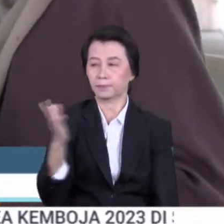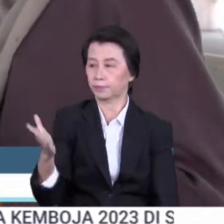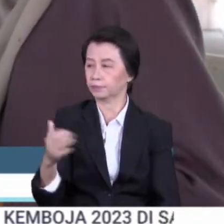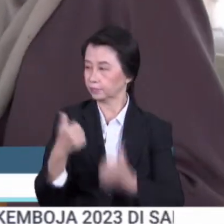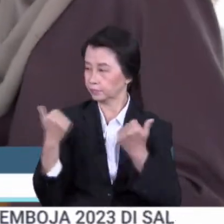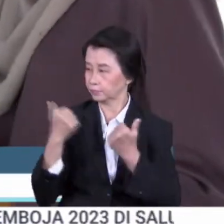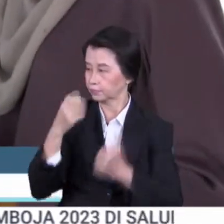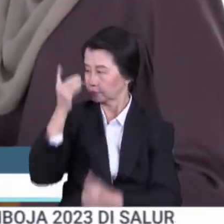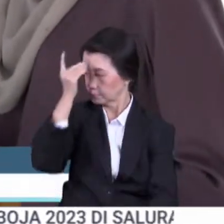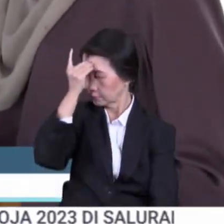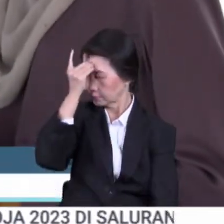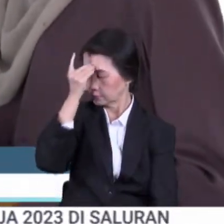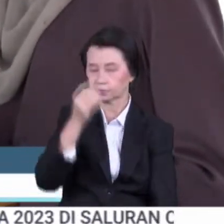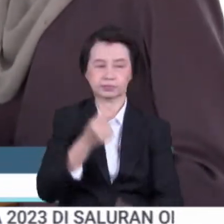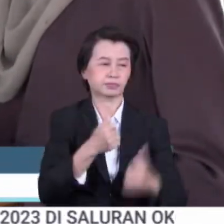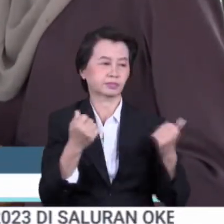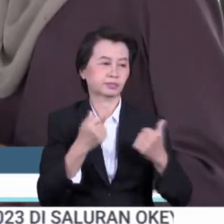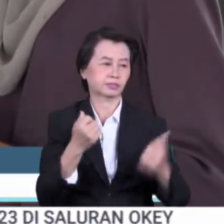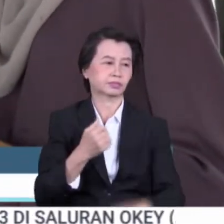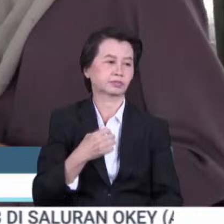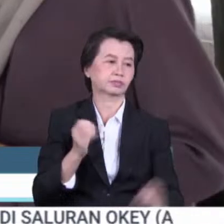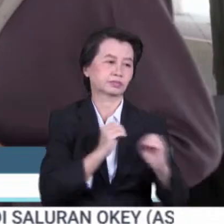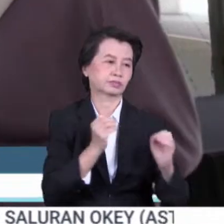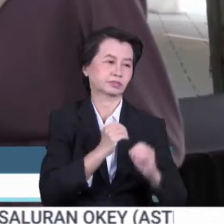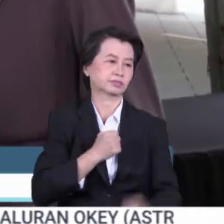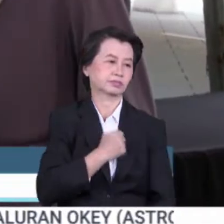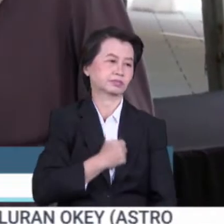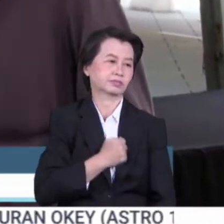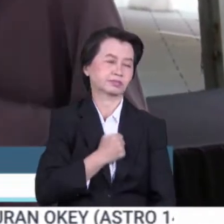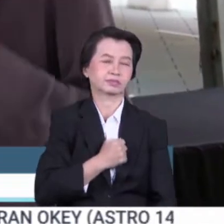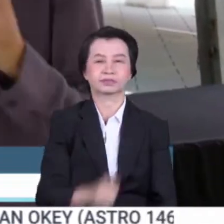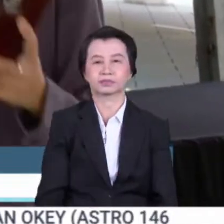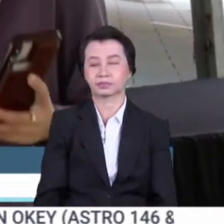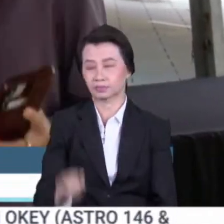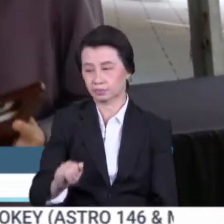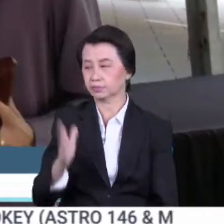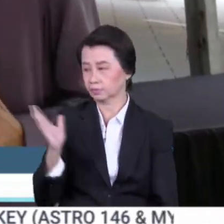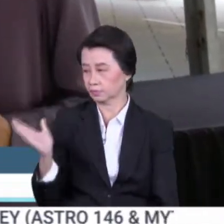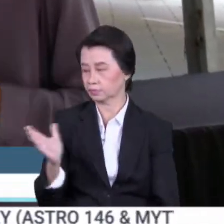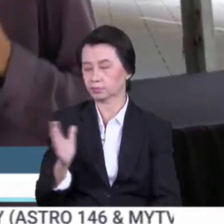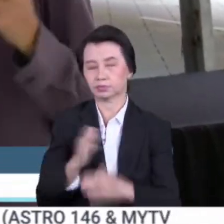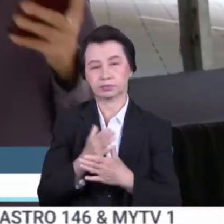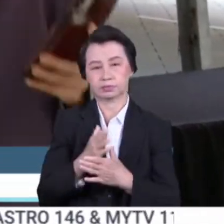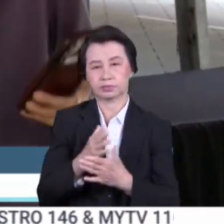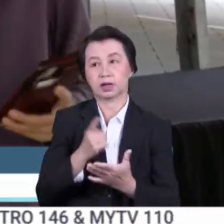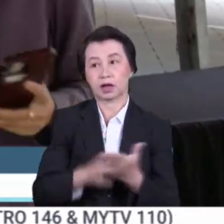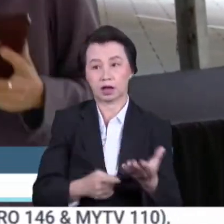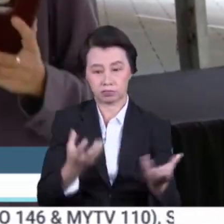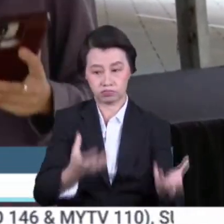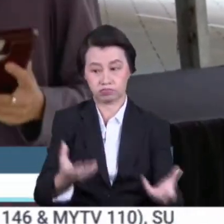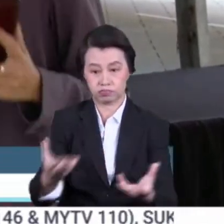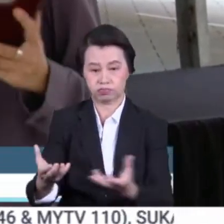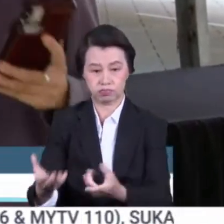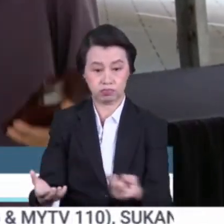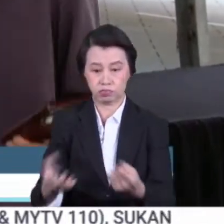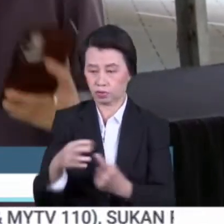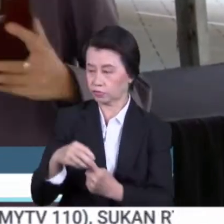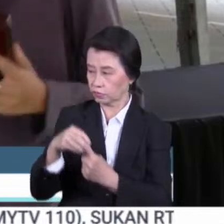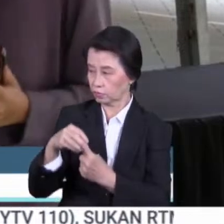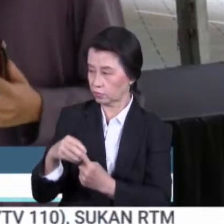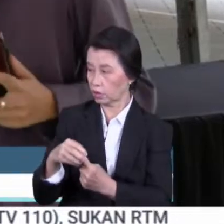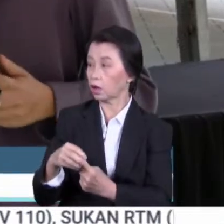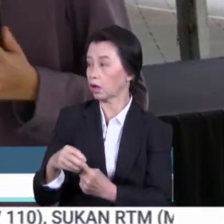Raya, Datuk. Selamat Hari Raya, Mak Zabatin juga. Okey, Datuk. Boleh Datuk kongsikan apakah menu juadah istimewa yang